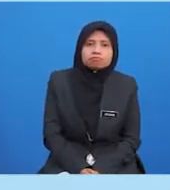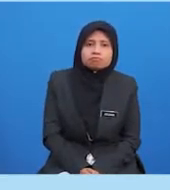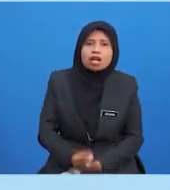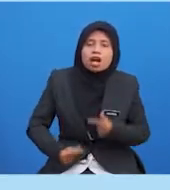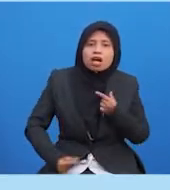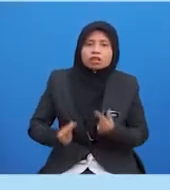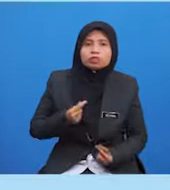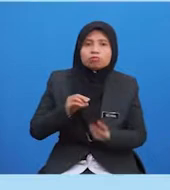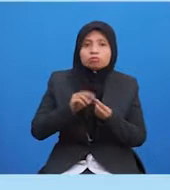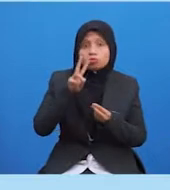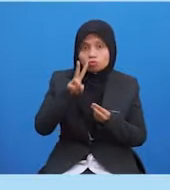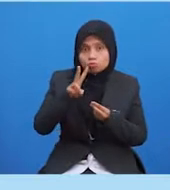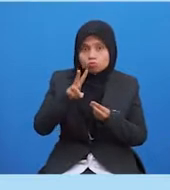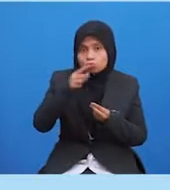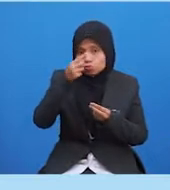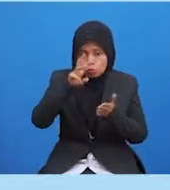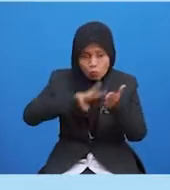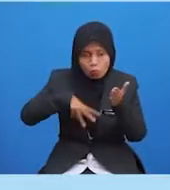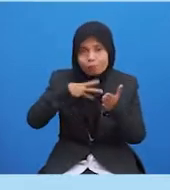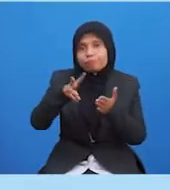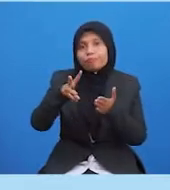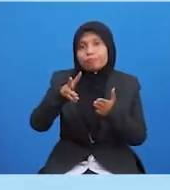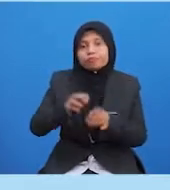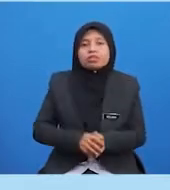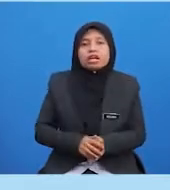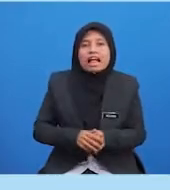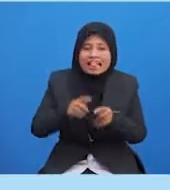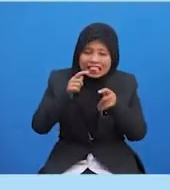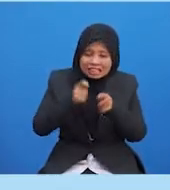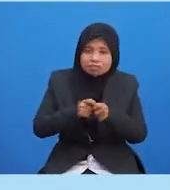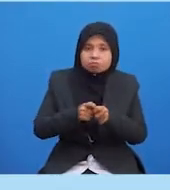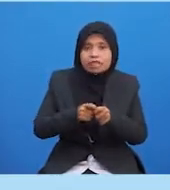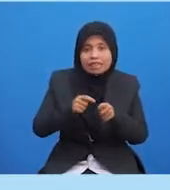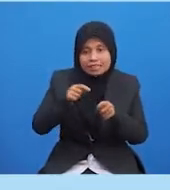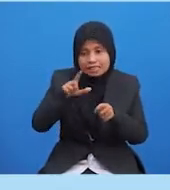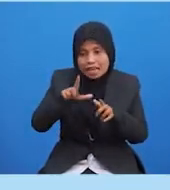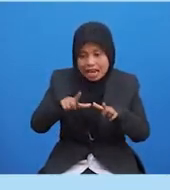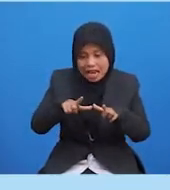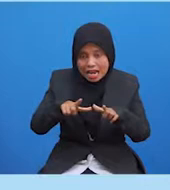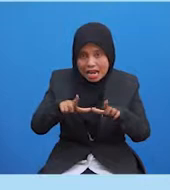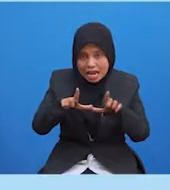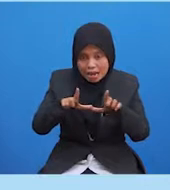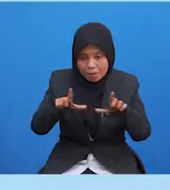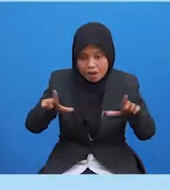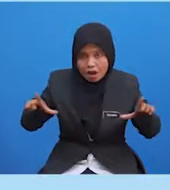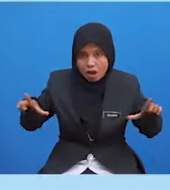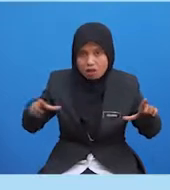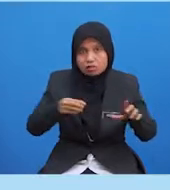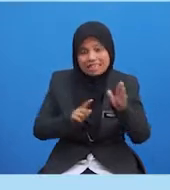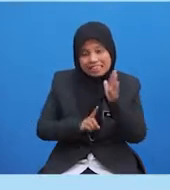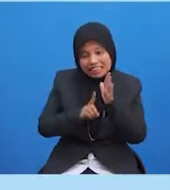Gaya kedua untuk tabel adalah menetapkan lebar dan tinggi sesuatu